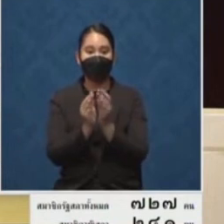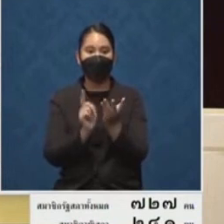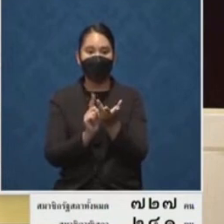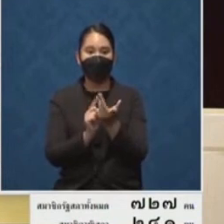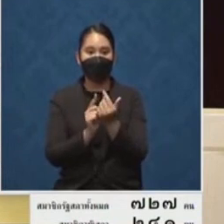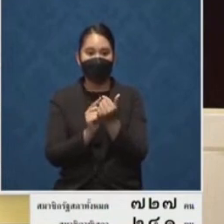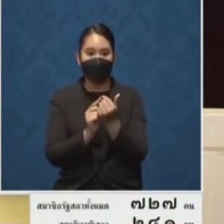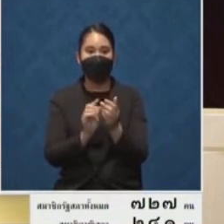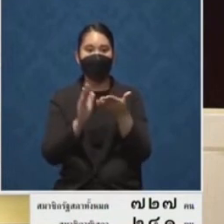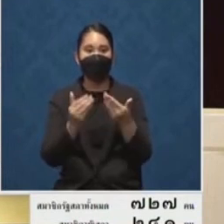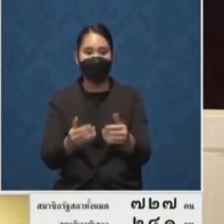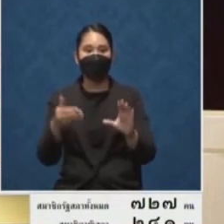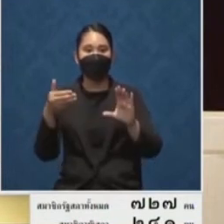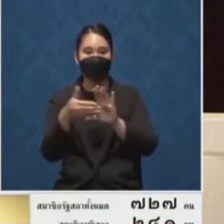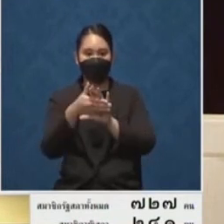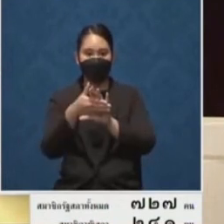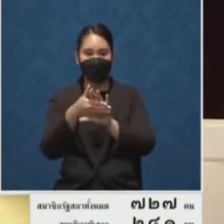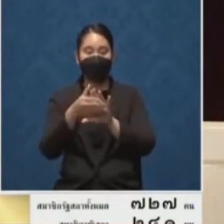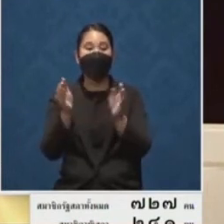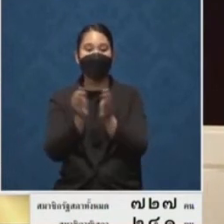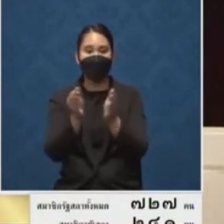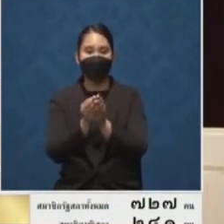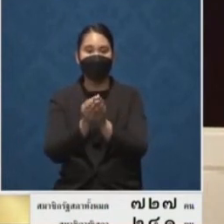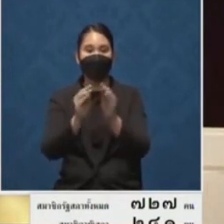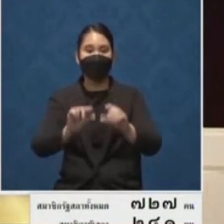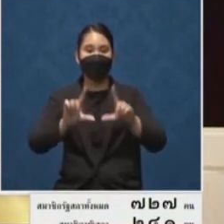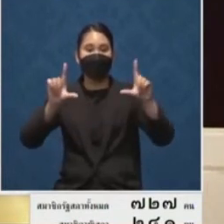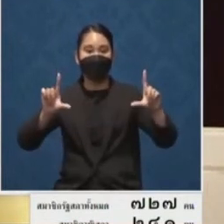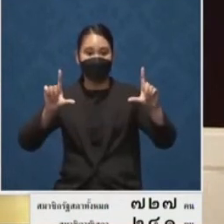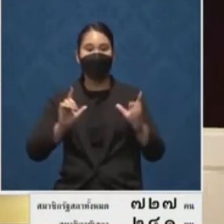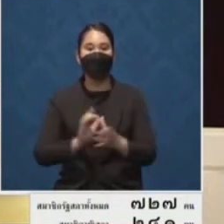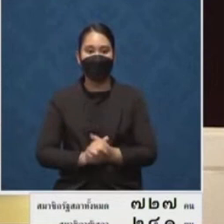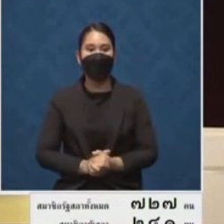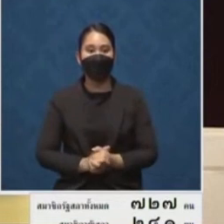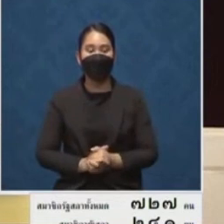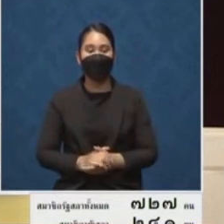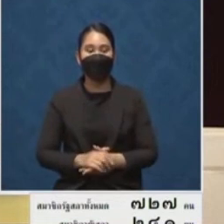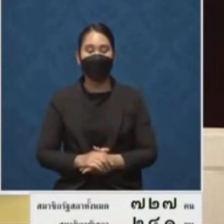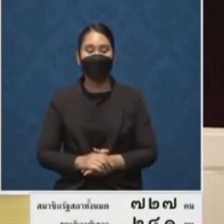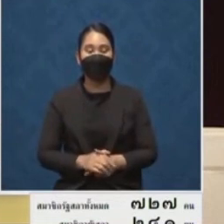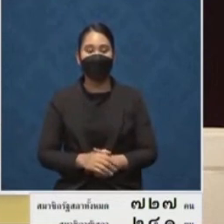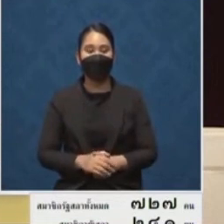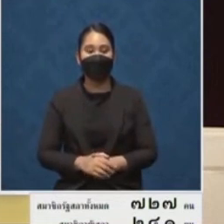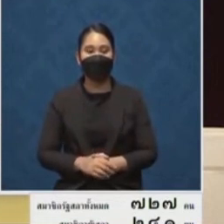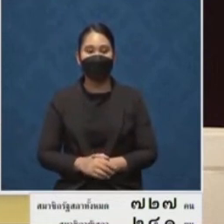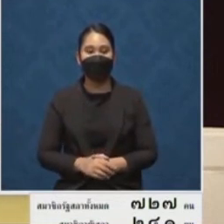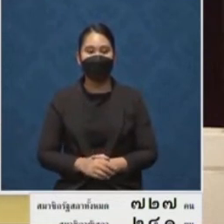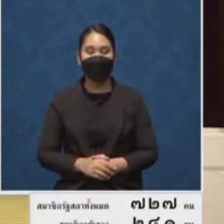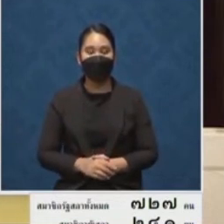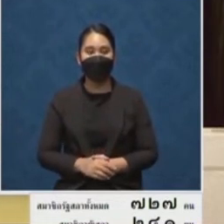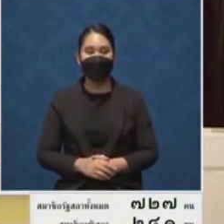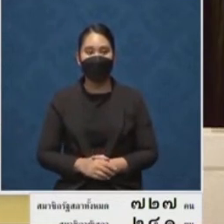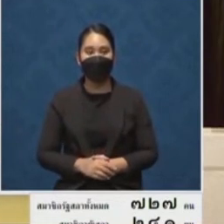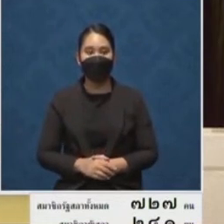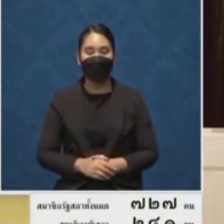ครับให้ท่านผู้ตรวจนับคะแนนดำเนินการแล้วจะส่งผลการตรวจนับคะแนนขึ้นมาน